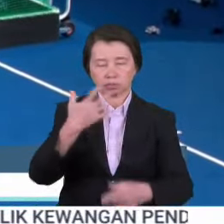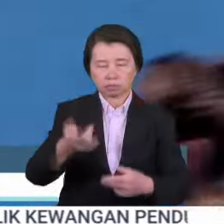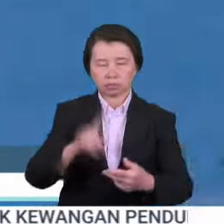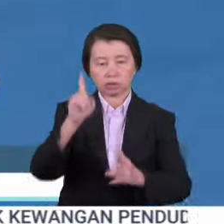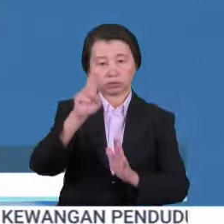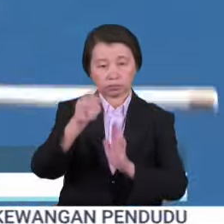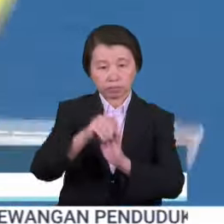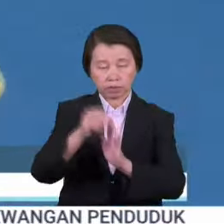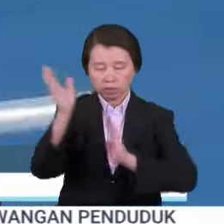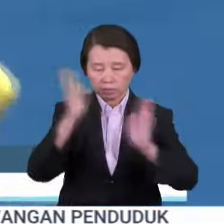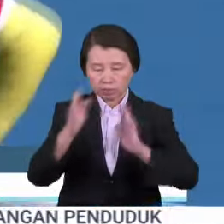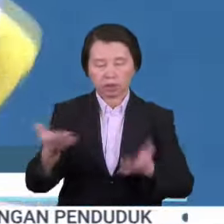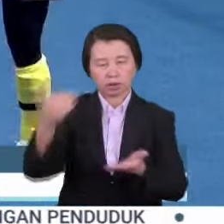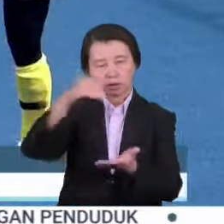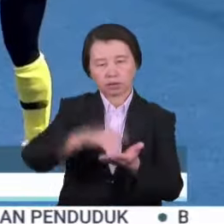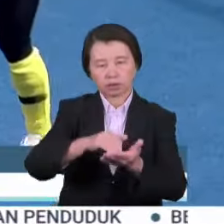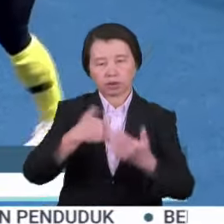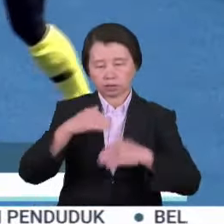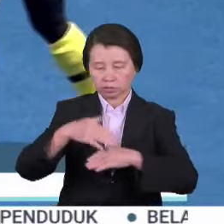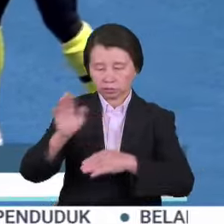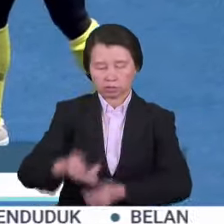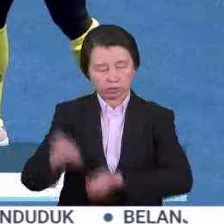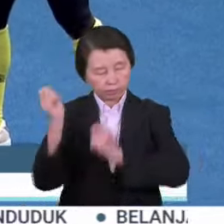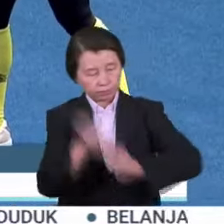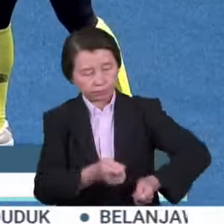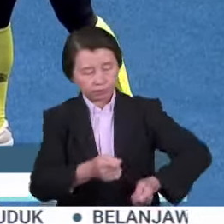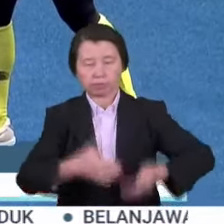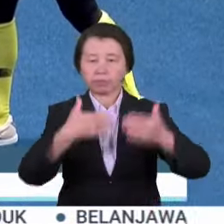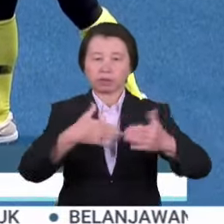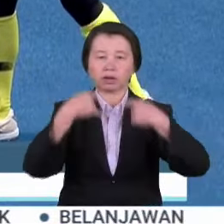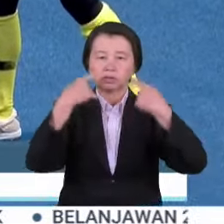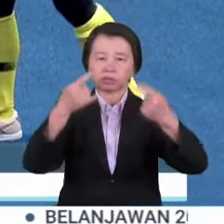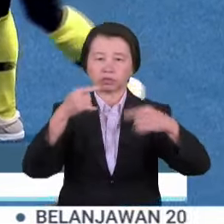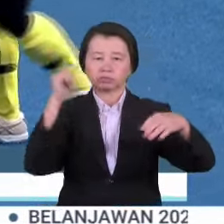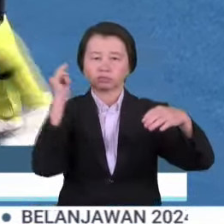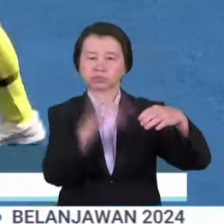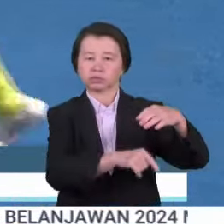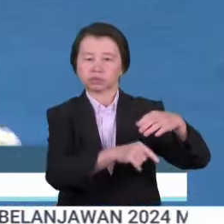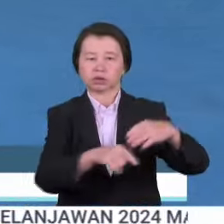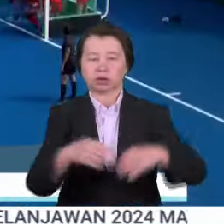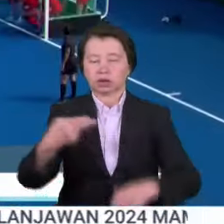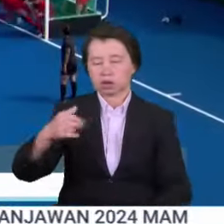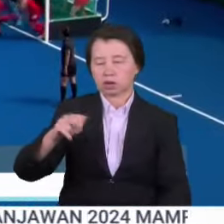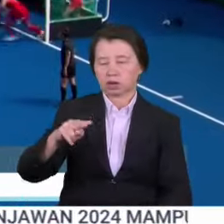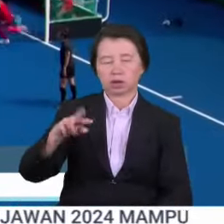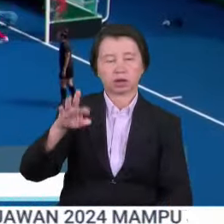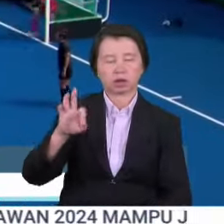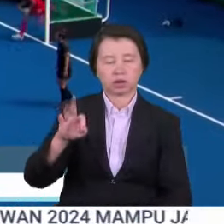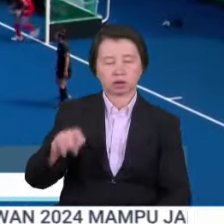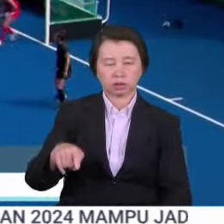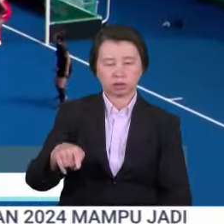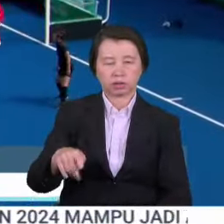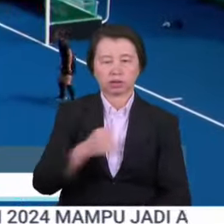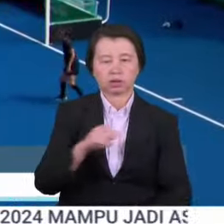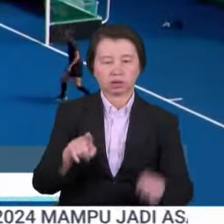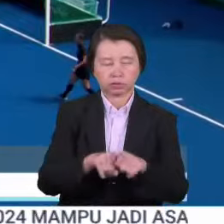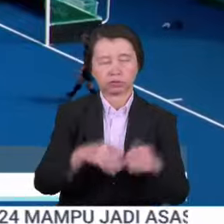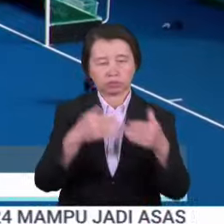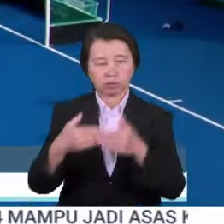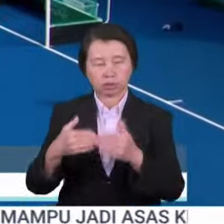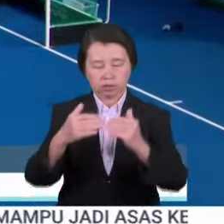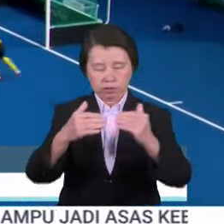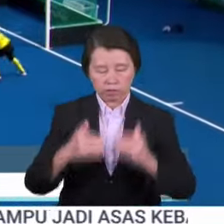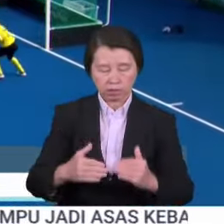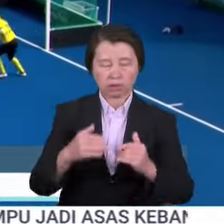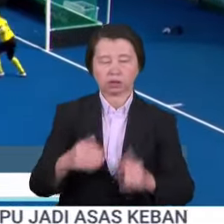seminit kemudian, Malaysia yang sekali lagi memiliki kelebihan pukulan sudut penalti berjaya mencetak gol menerusi Hanis Nadiah On. Bersambung separuh